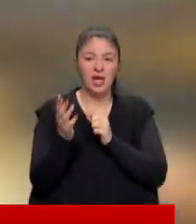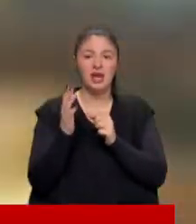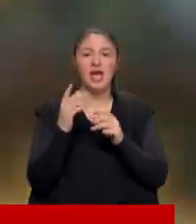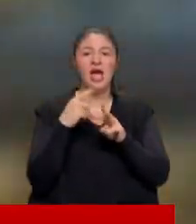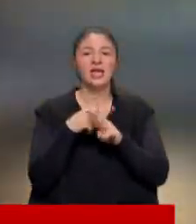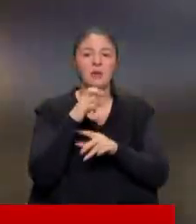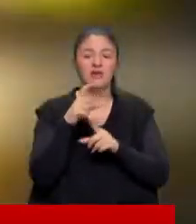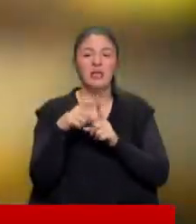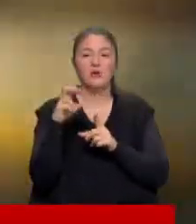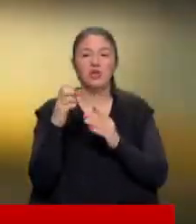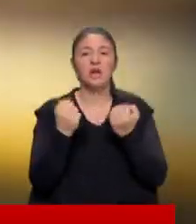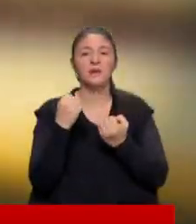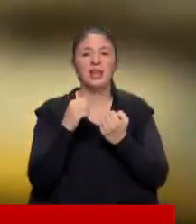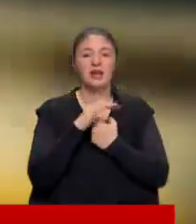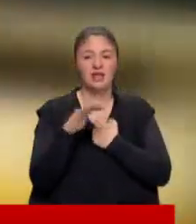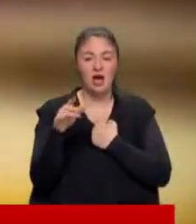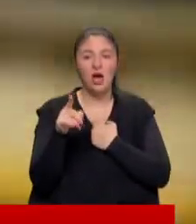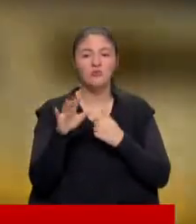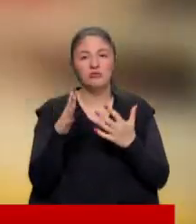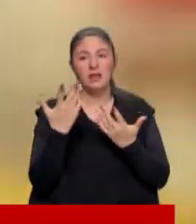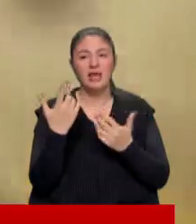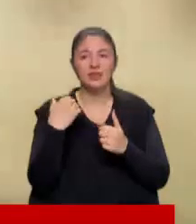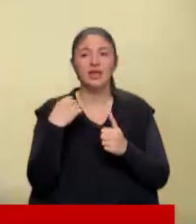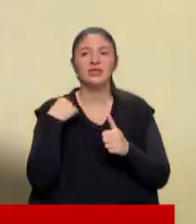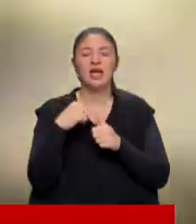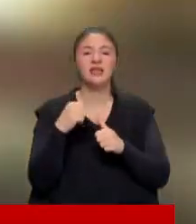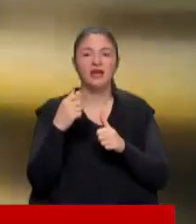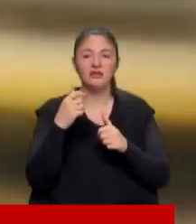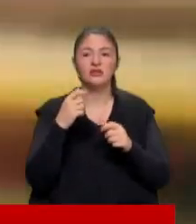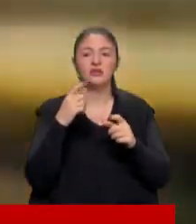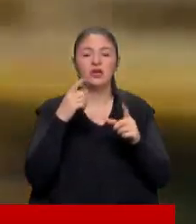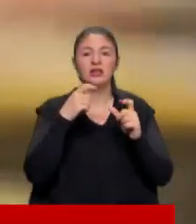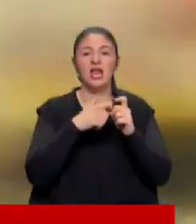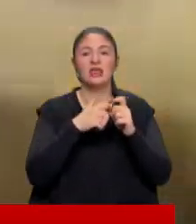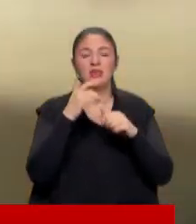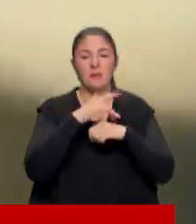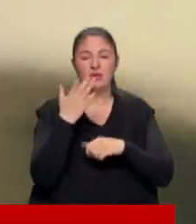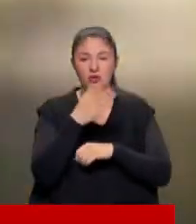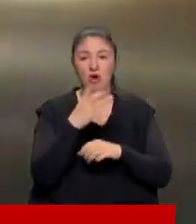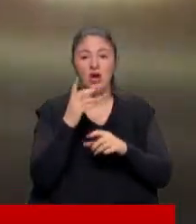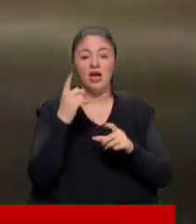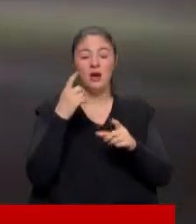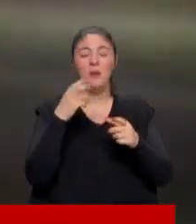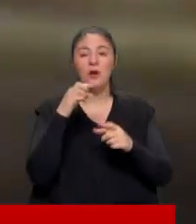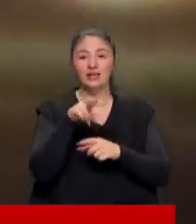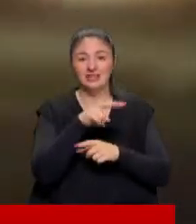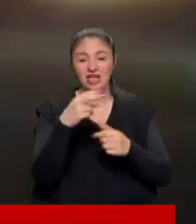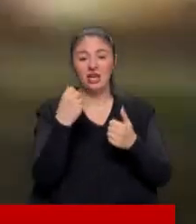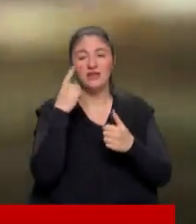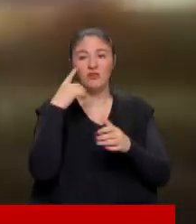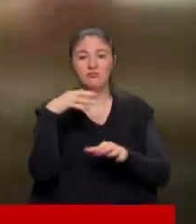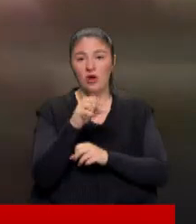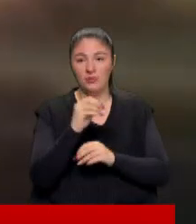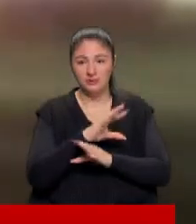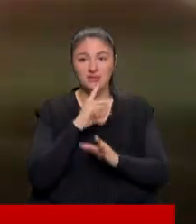Engin Polat, Dilan Polat'ın arabalarını muhtemelen tekrar Gayrettepe'ye götürüyorlar. Polatların şirketlerine kayyım atanmasının ardından